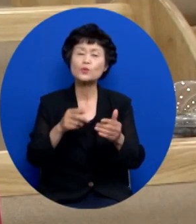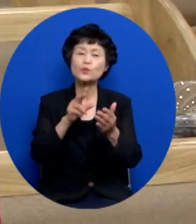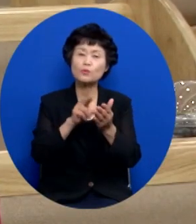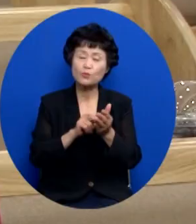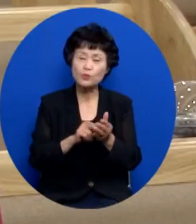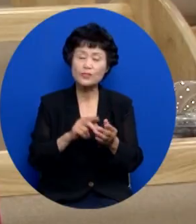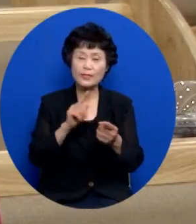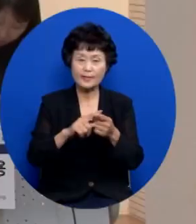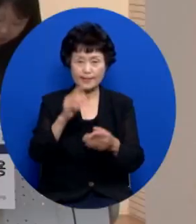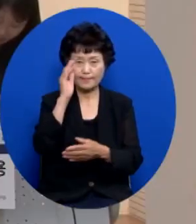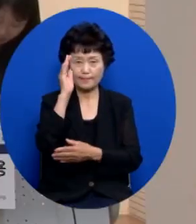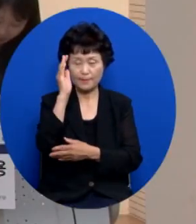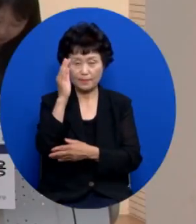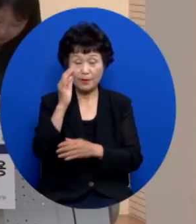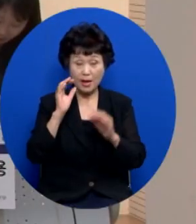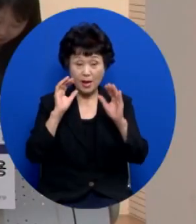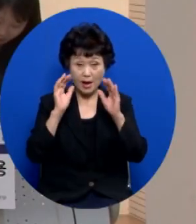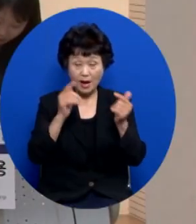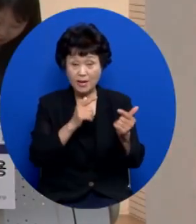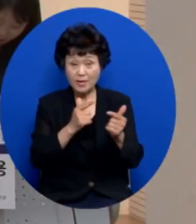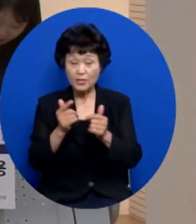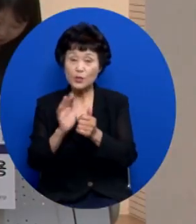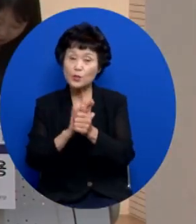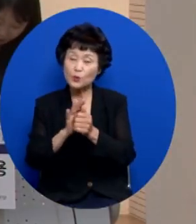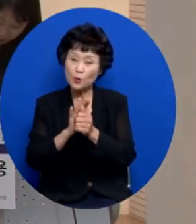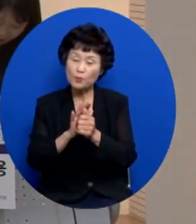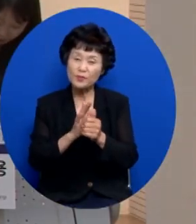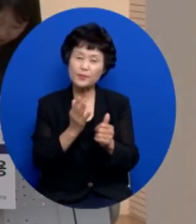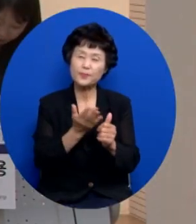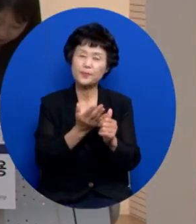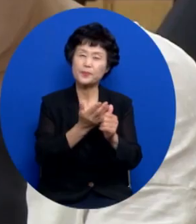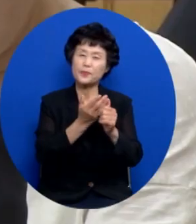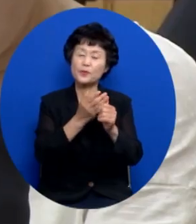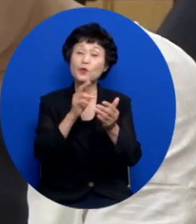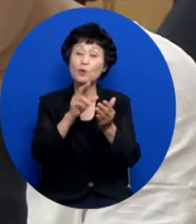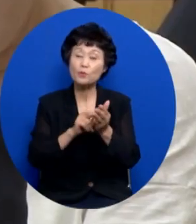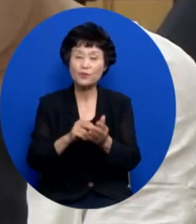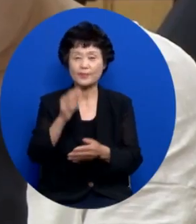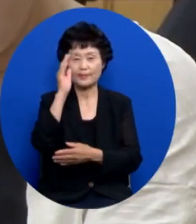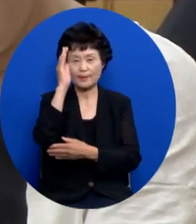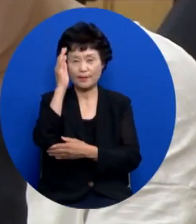방안으로 아동 돌봄을 통한 육아 환경 개선을 제시하여 교계의 동참을 요청했습니다.